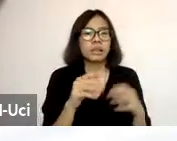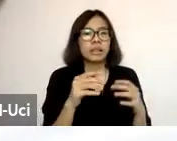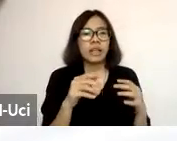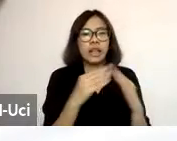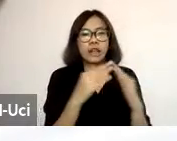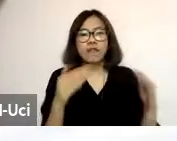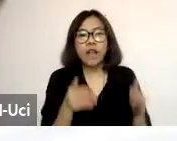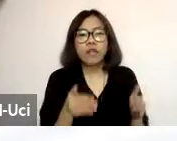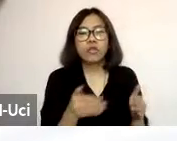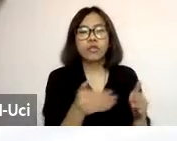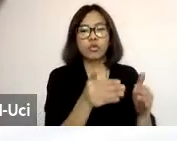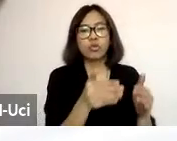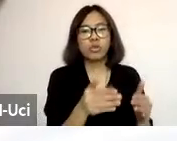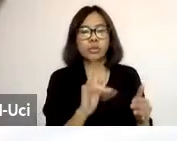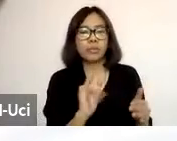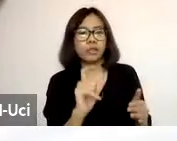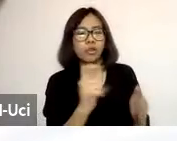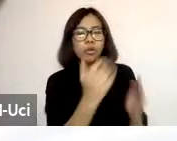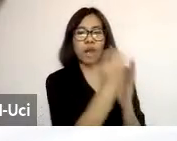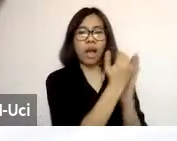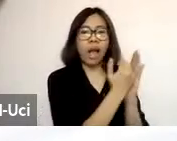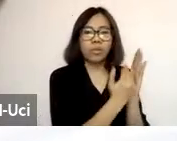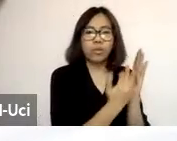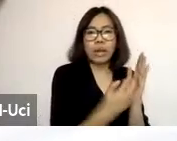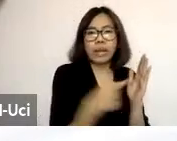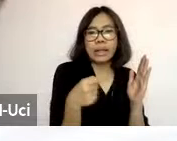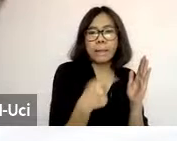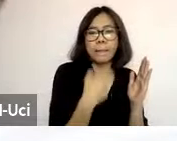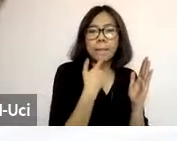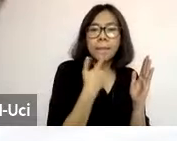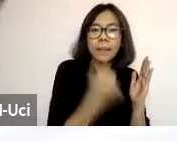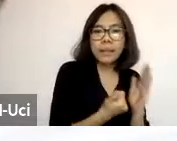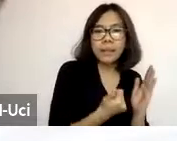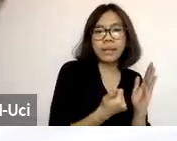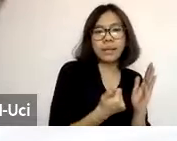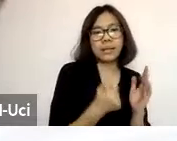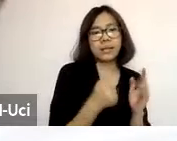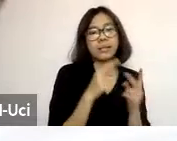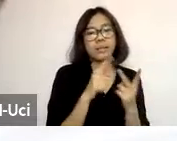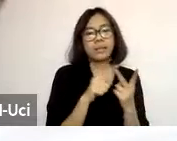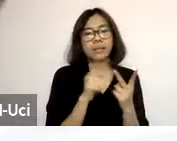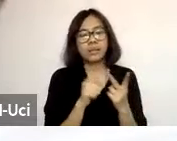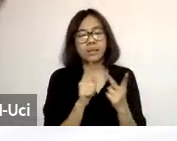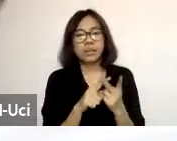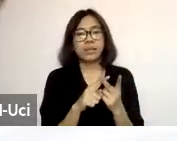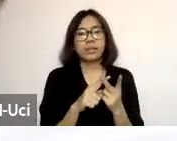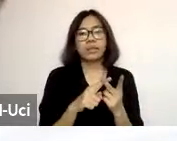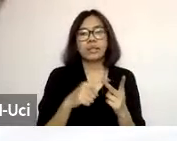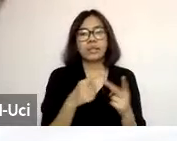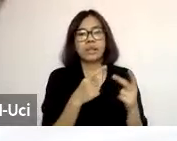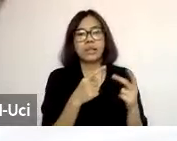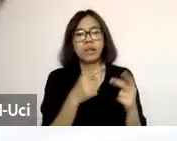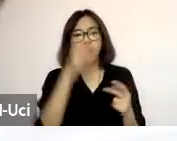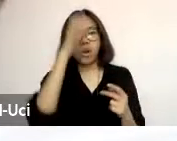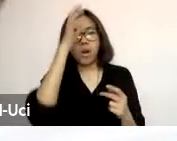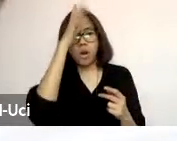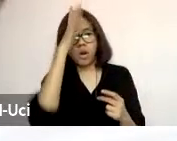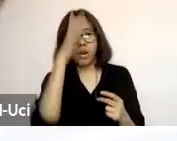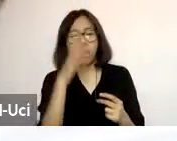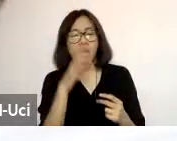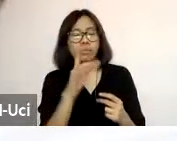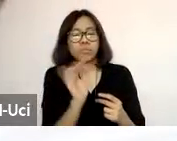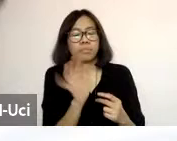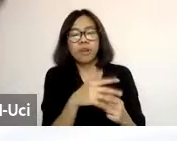menyiapkan regulasi yang untuk mendukung hal tersebut untuk menambah melengkapi hal tersebut mengembangkan kapasitas sebagai objek